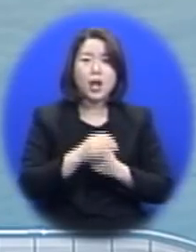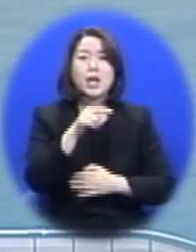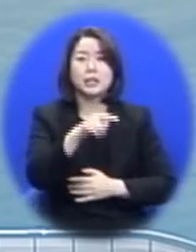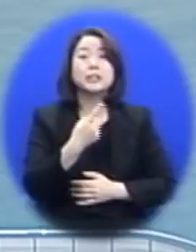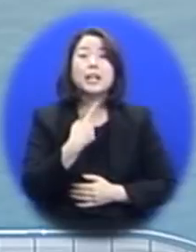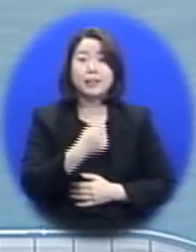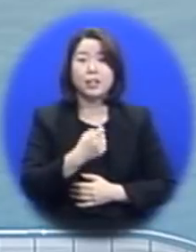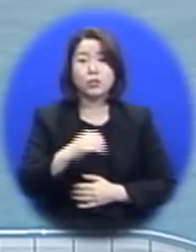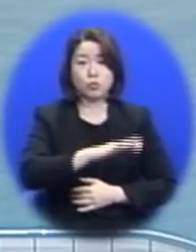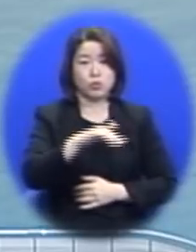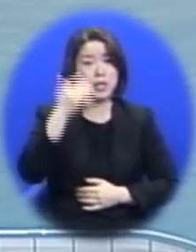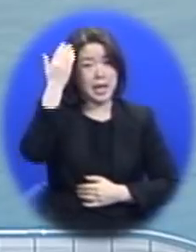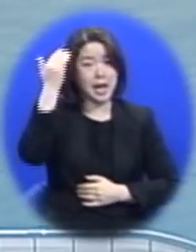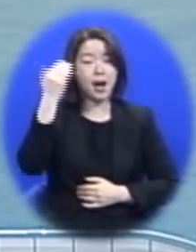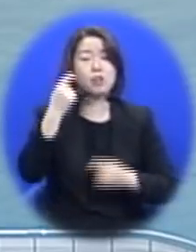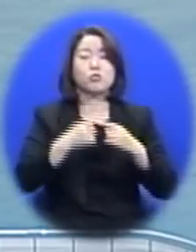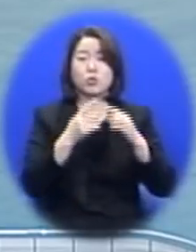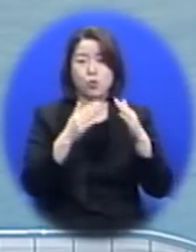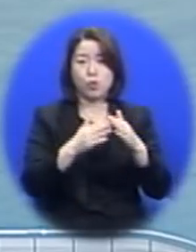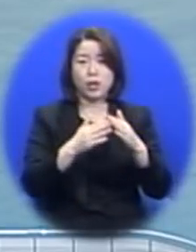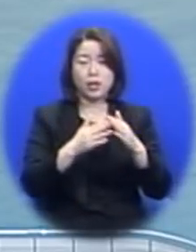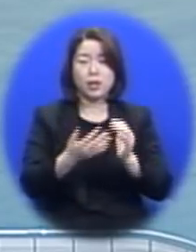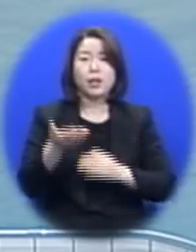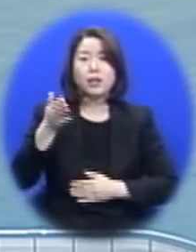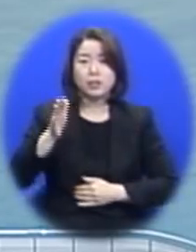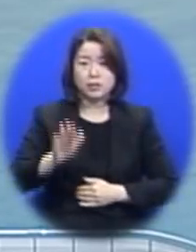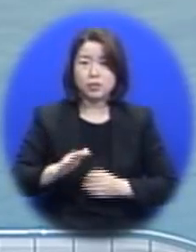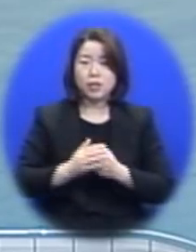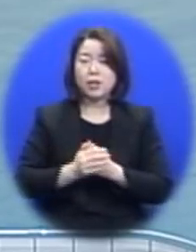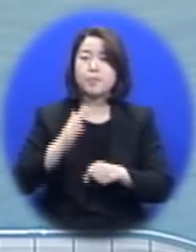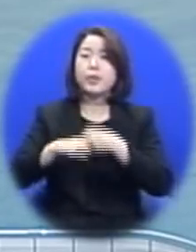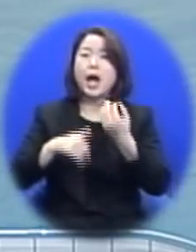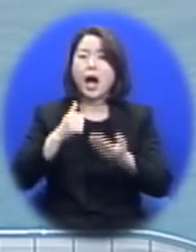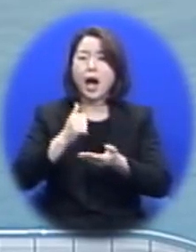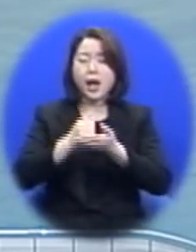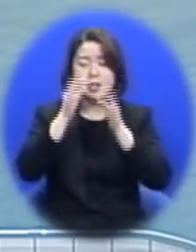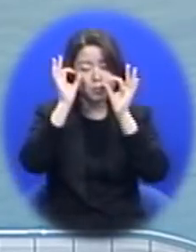한국교회예요. 그런데